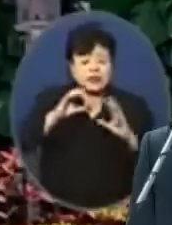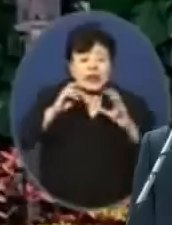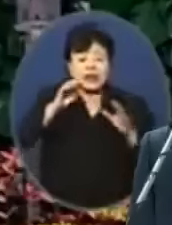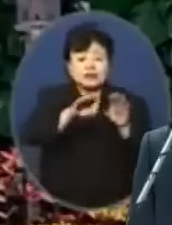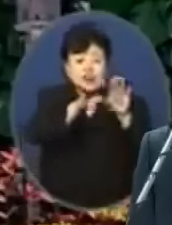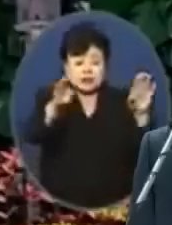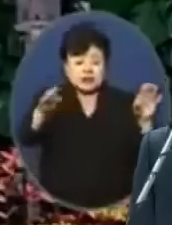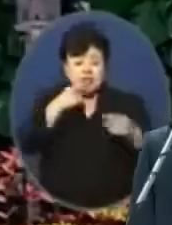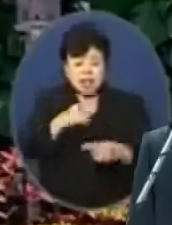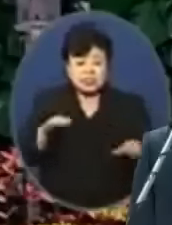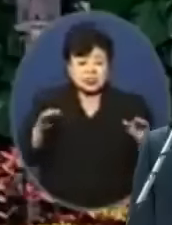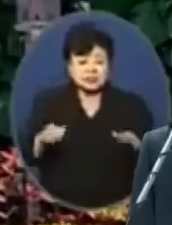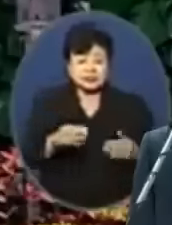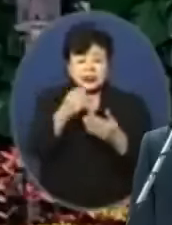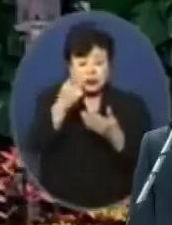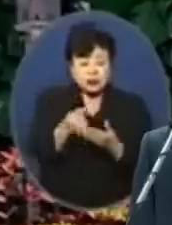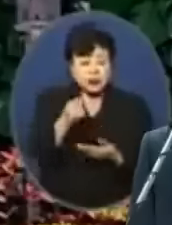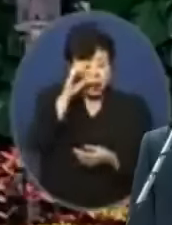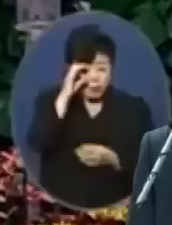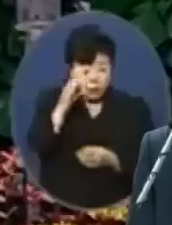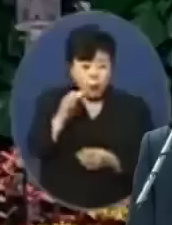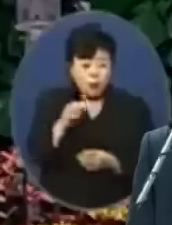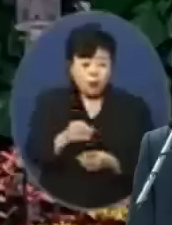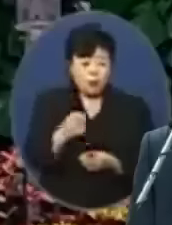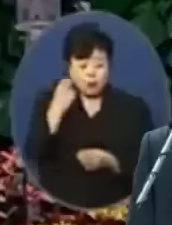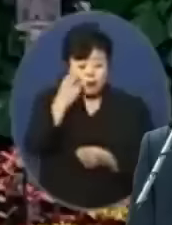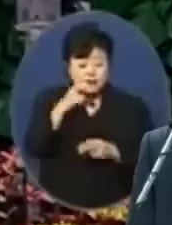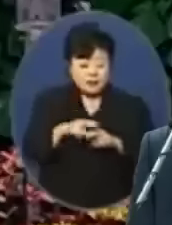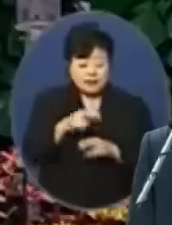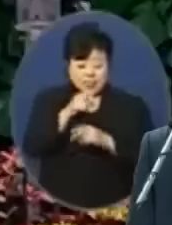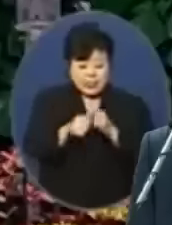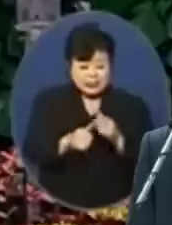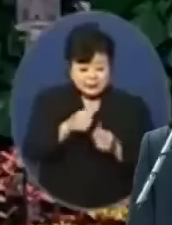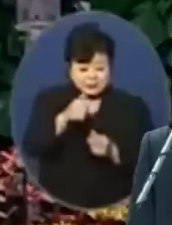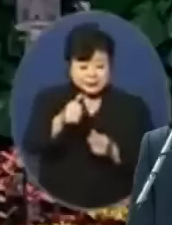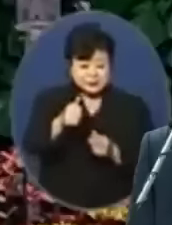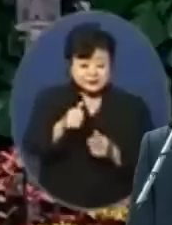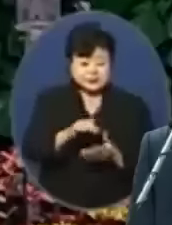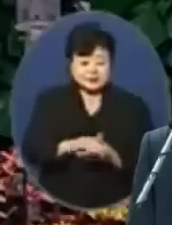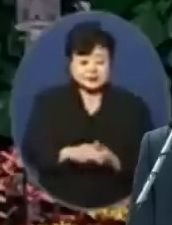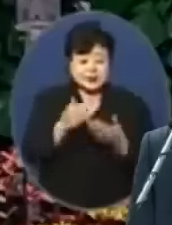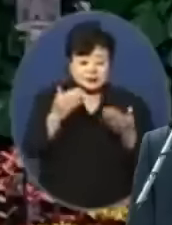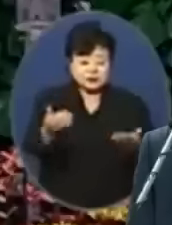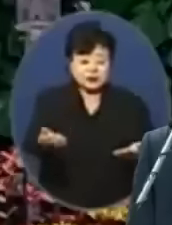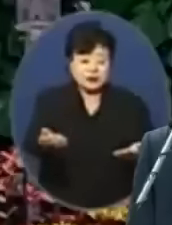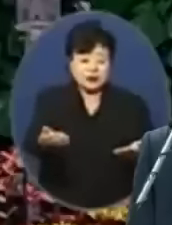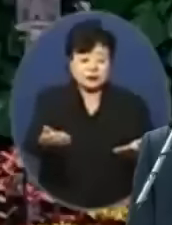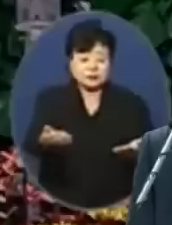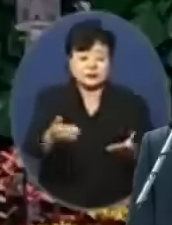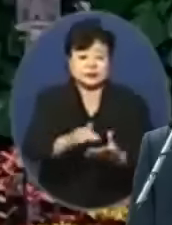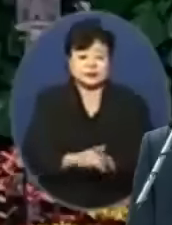열리고 천사들이 데리러 오는 것을 보고 보좌에 앉아있는 하나님이 두 손을 내밀고